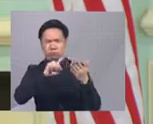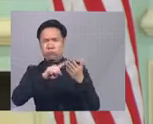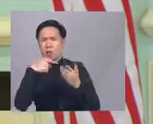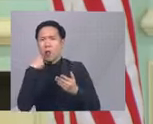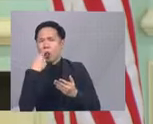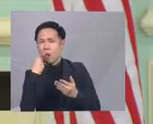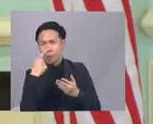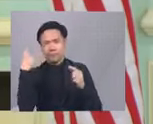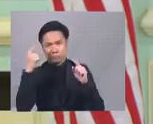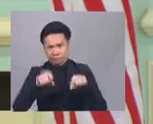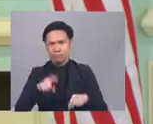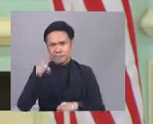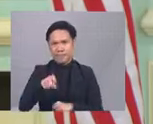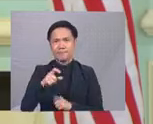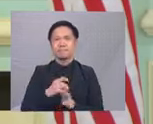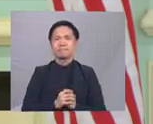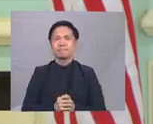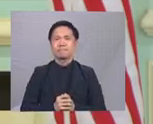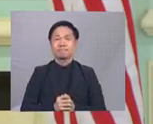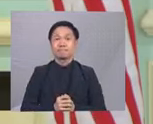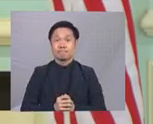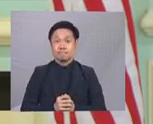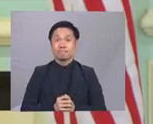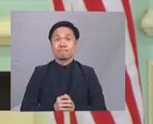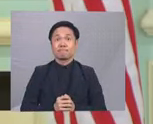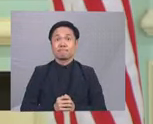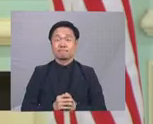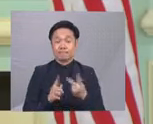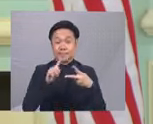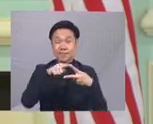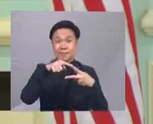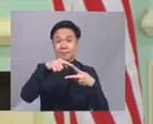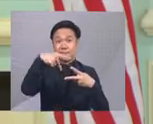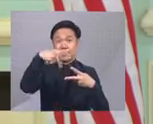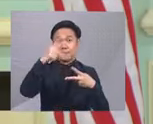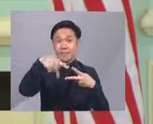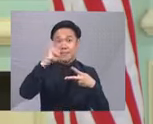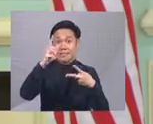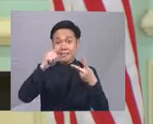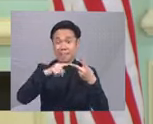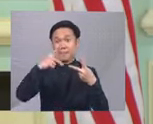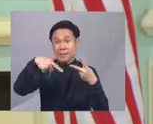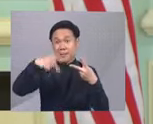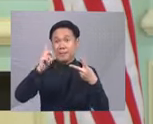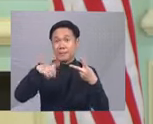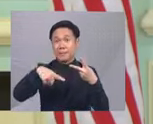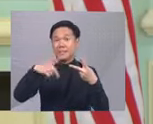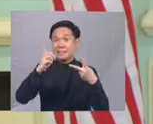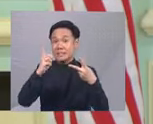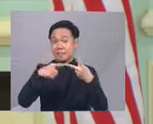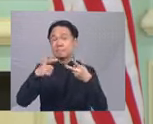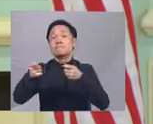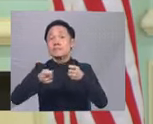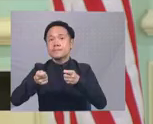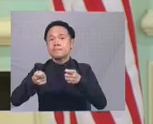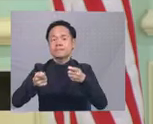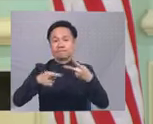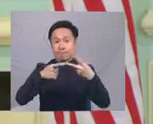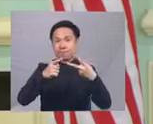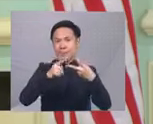PKPD tersebut. Walaupun pentadbiran pun, saringan 100% juga. Alright?